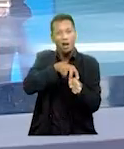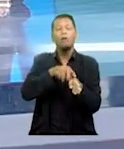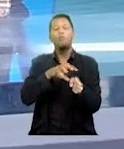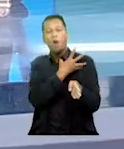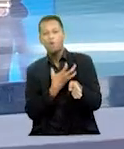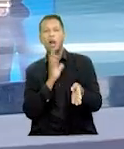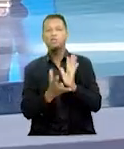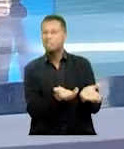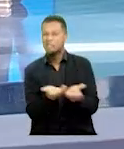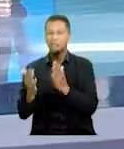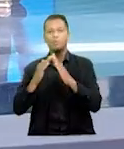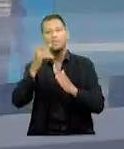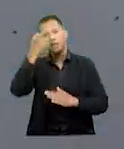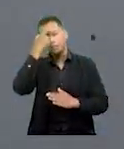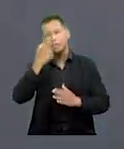rumah sakit.